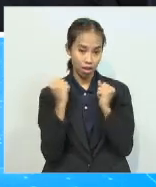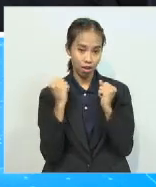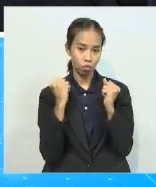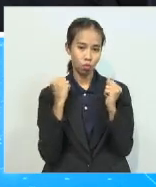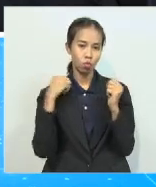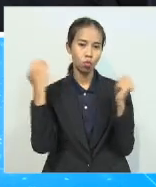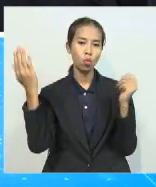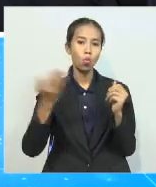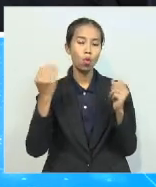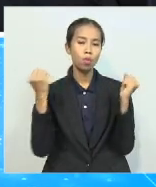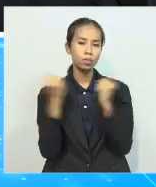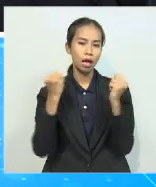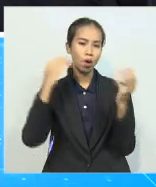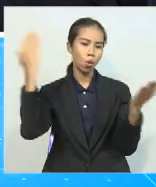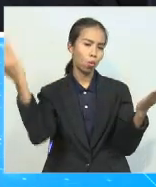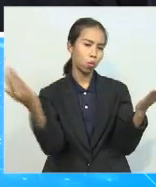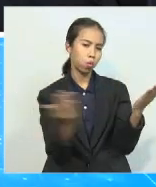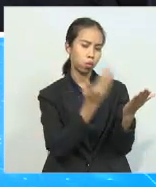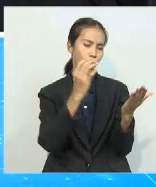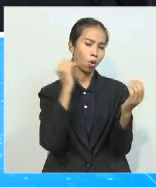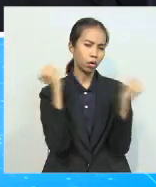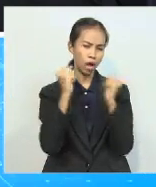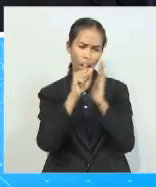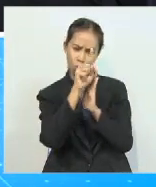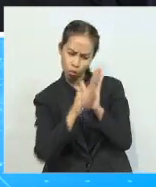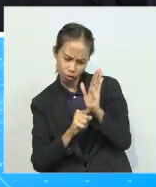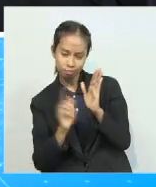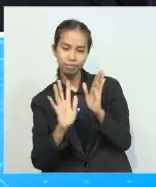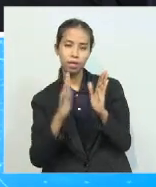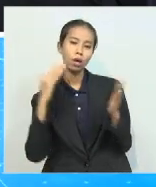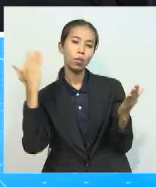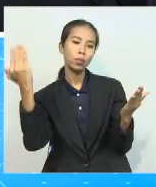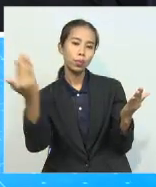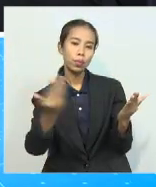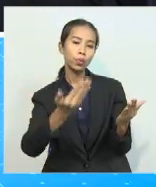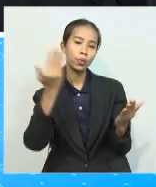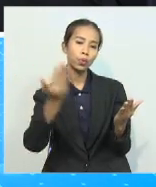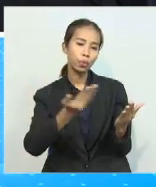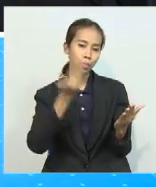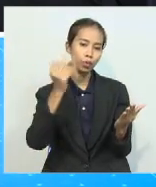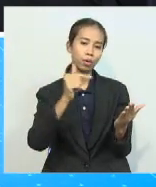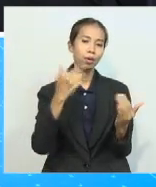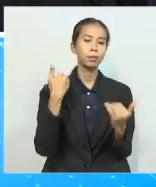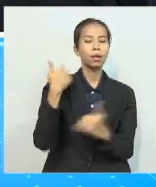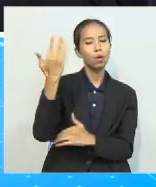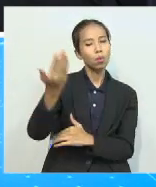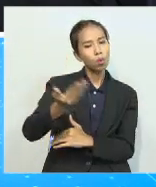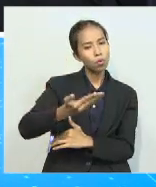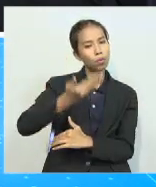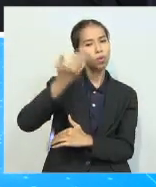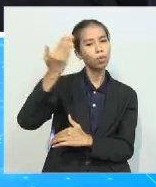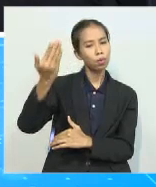จะไม่ได้หยุดลงพวกห้าทีเดียวนะฮะมันก็ยังคงที่จะยังพัดอยู่อาจจะมีช่วงเบรกๆอยู่ประมาณ